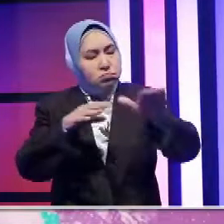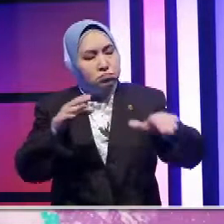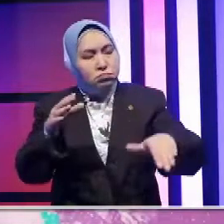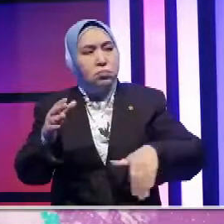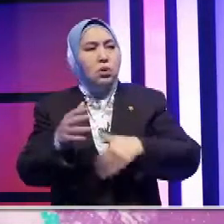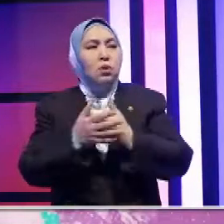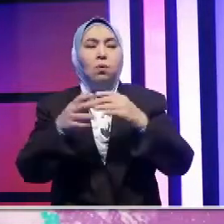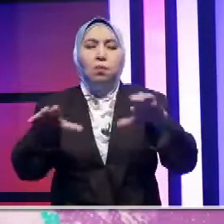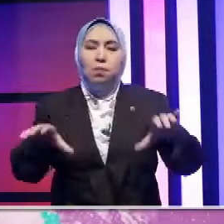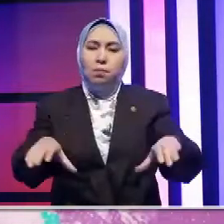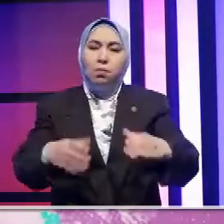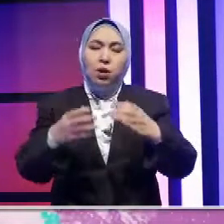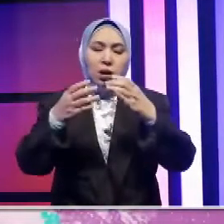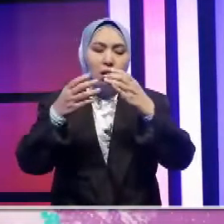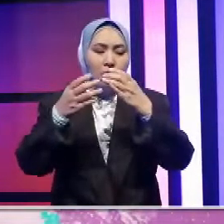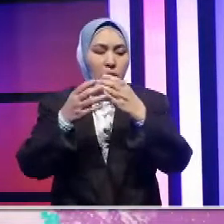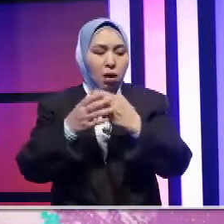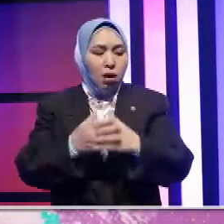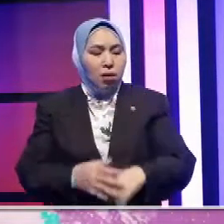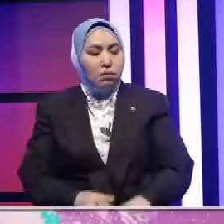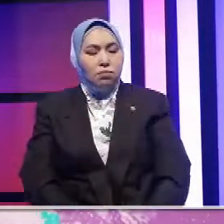ويعلم ما